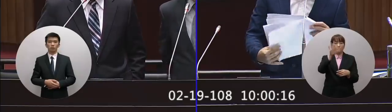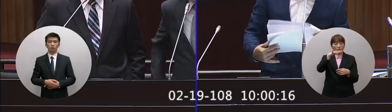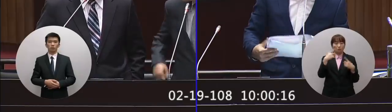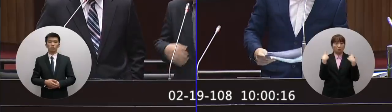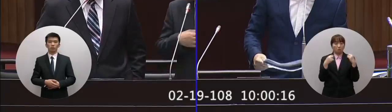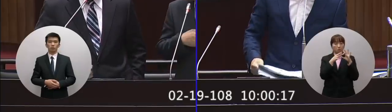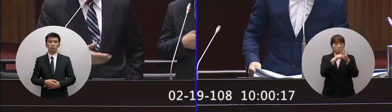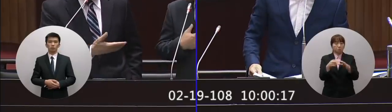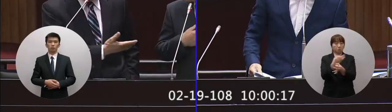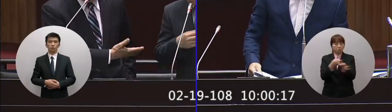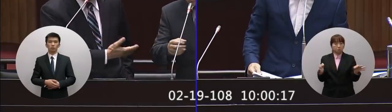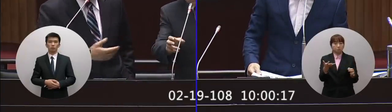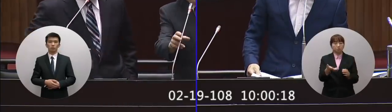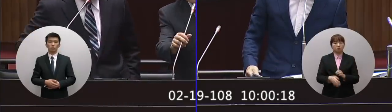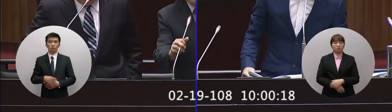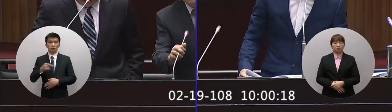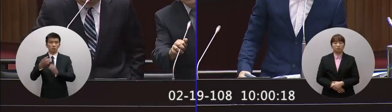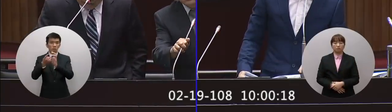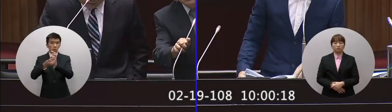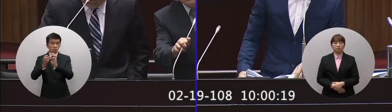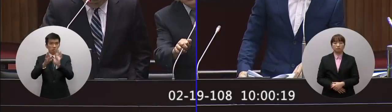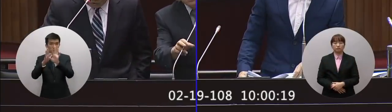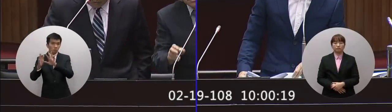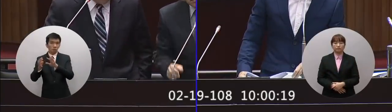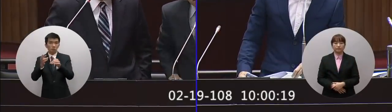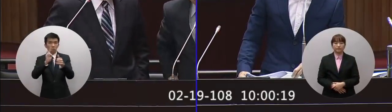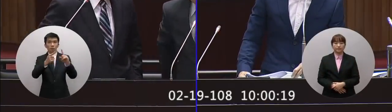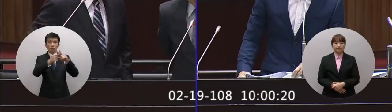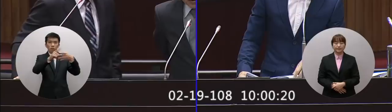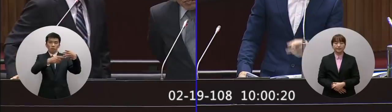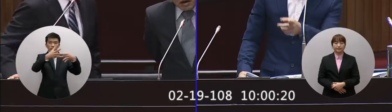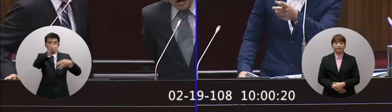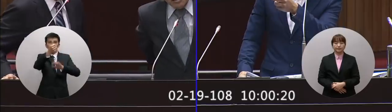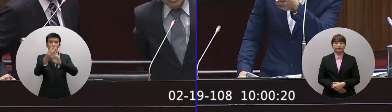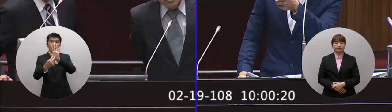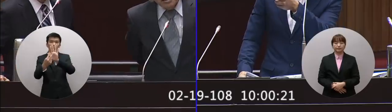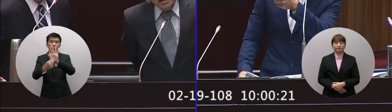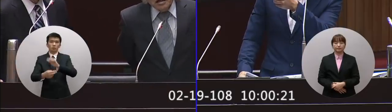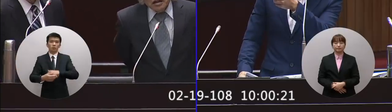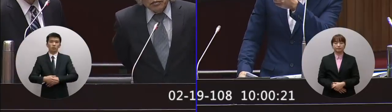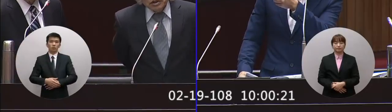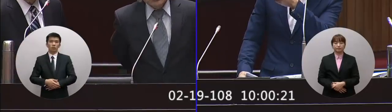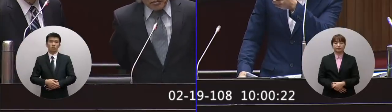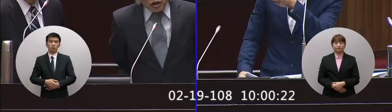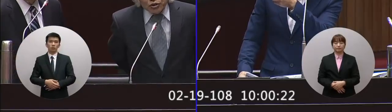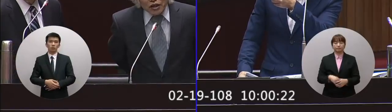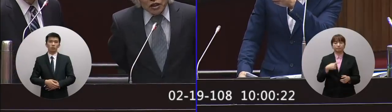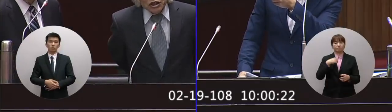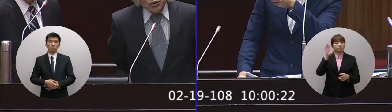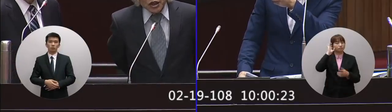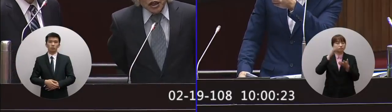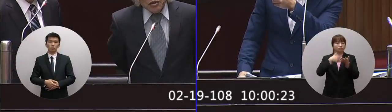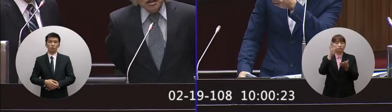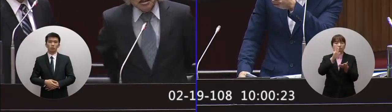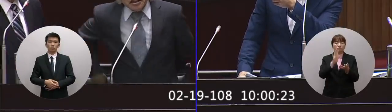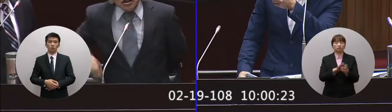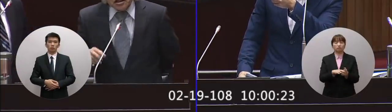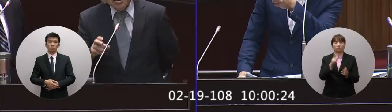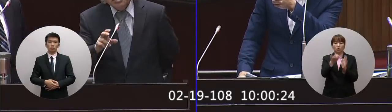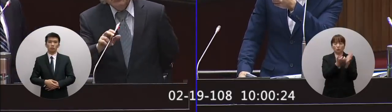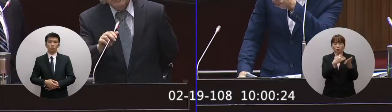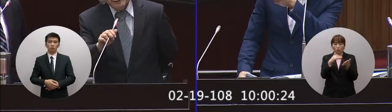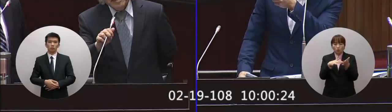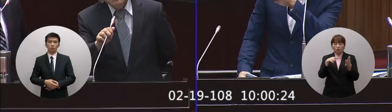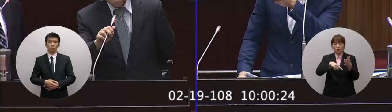续发吗？ 这个详细情形请前市长说明。 我跟委员报告， 我不用听他的啦。 不，这个、我没有错。25亿里面 预